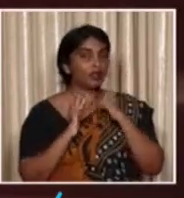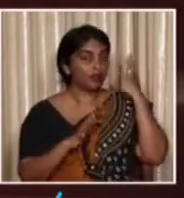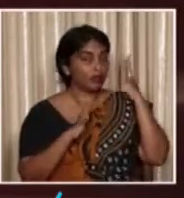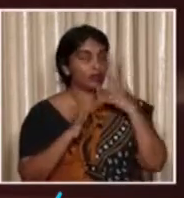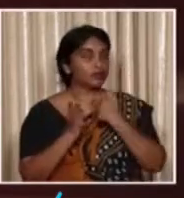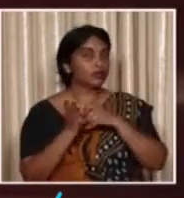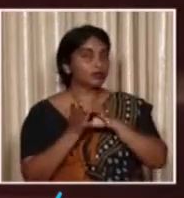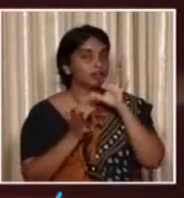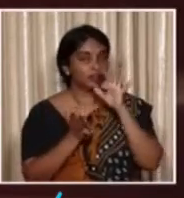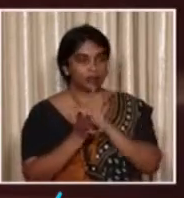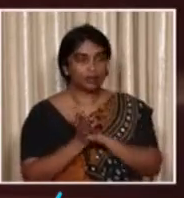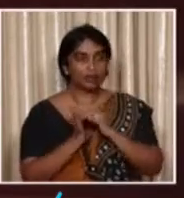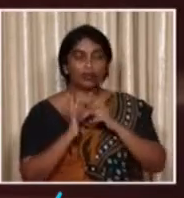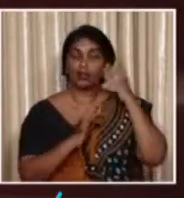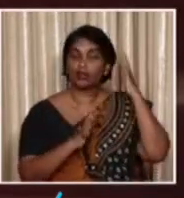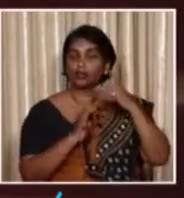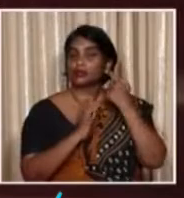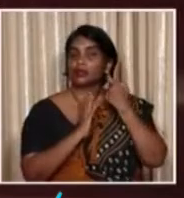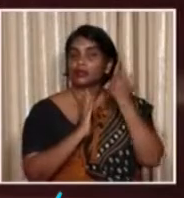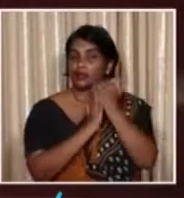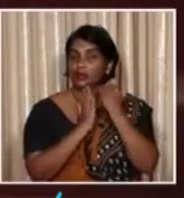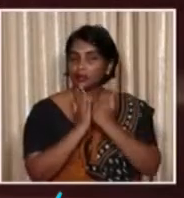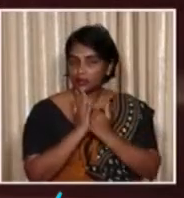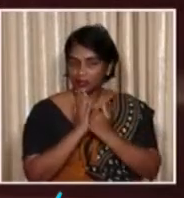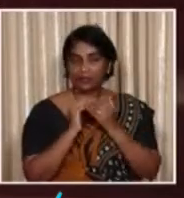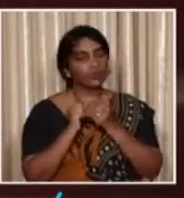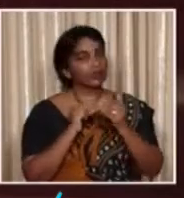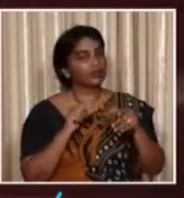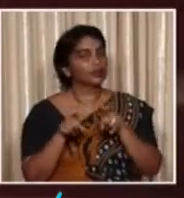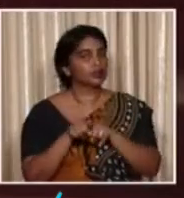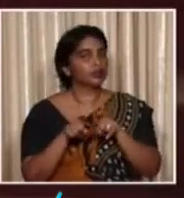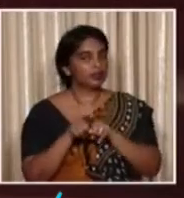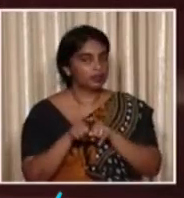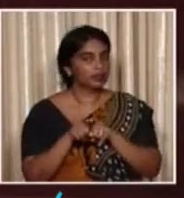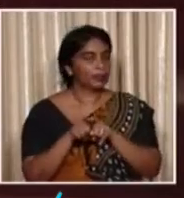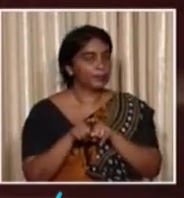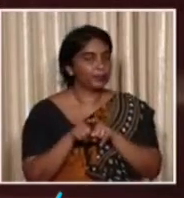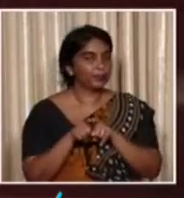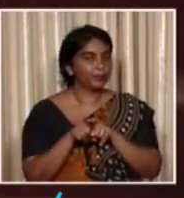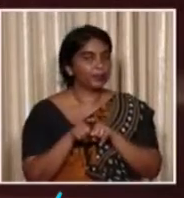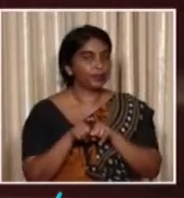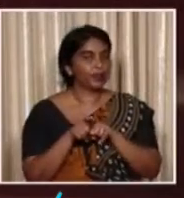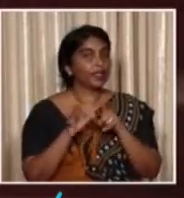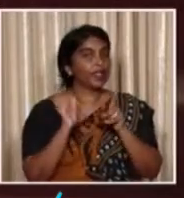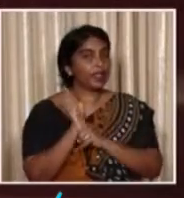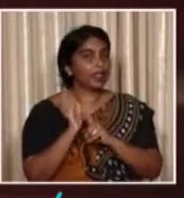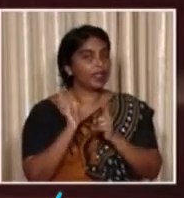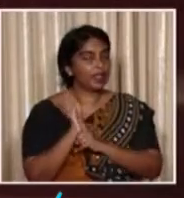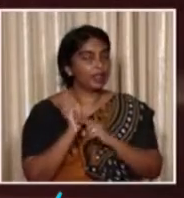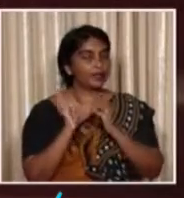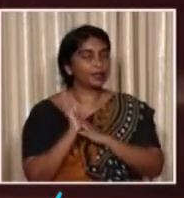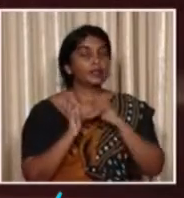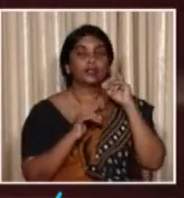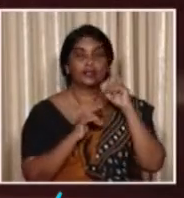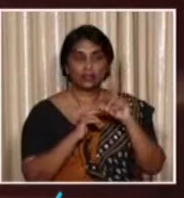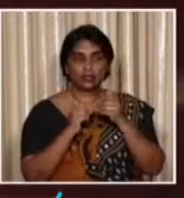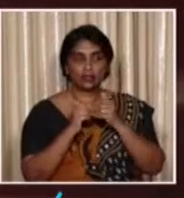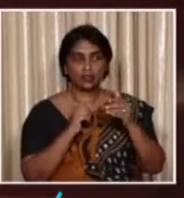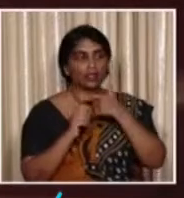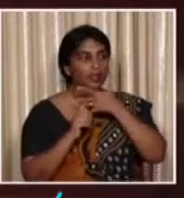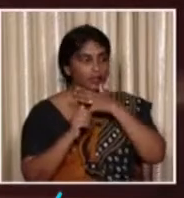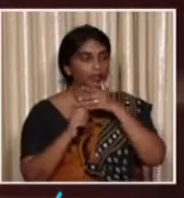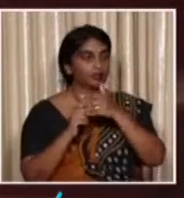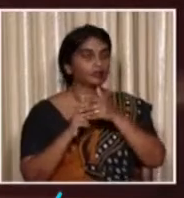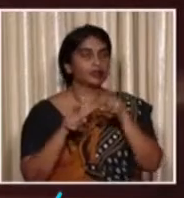සම්මුතිය International Convention of Limitation of Liabilities for Maritime LLMC යටතේ